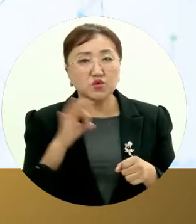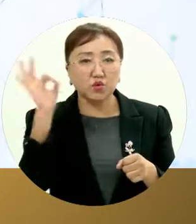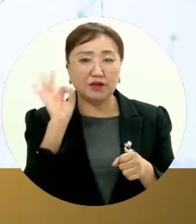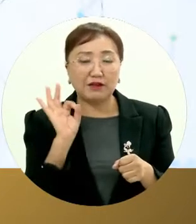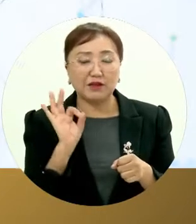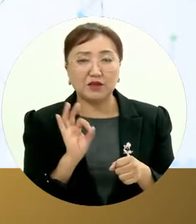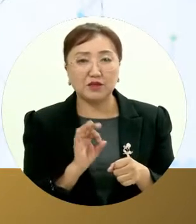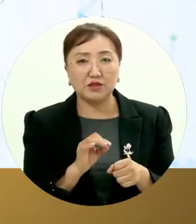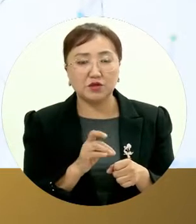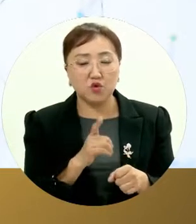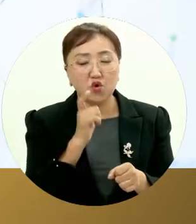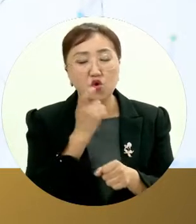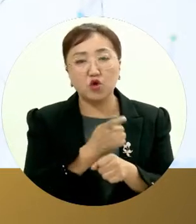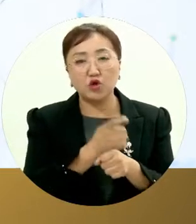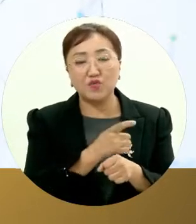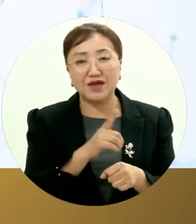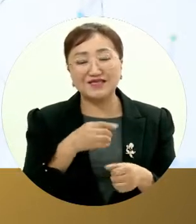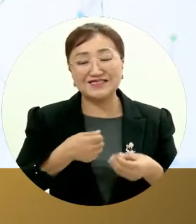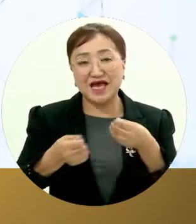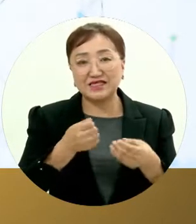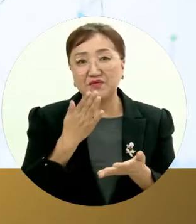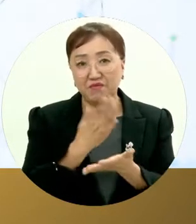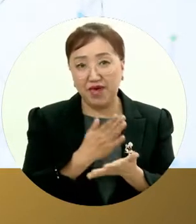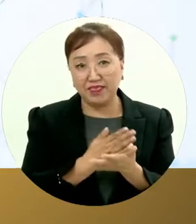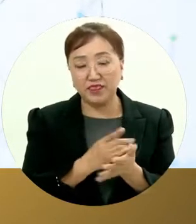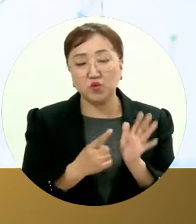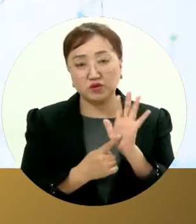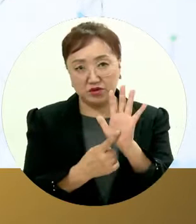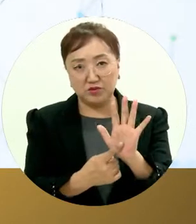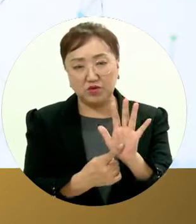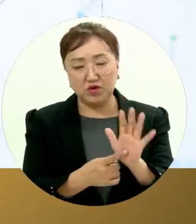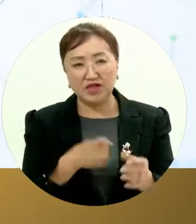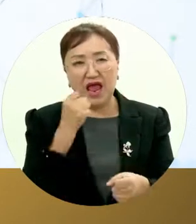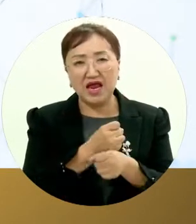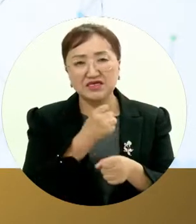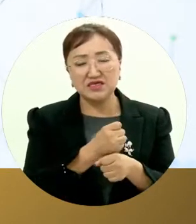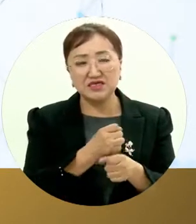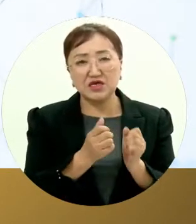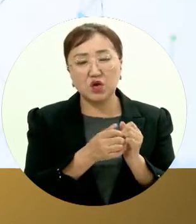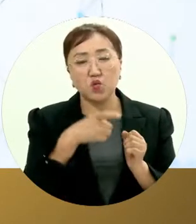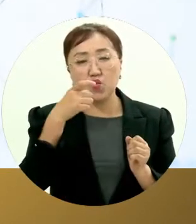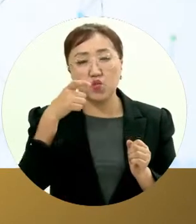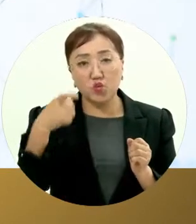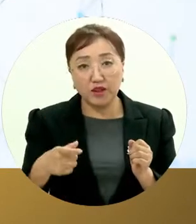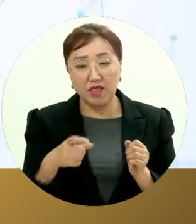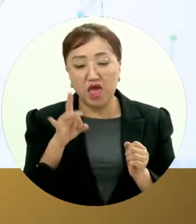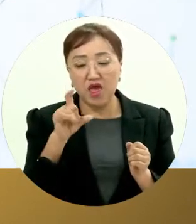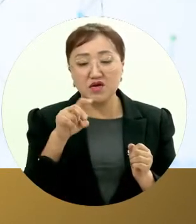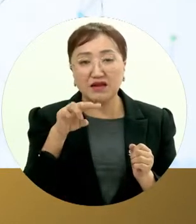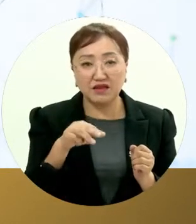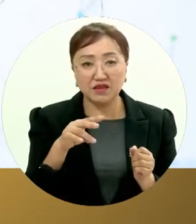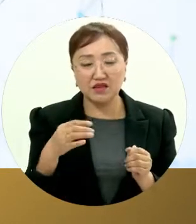зах зээл дээрх мөчлөгт үзэгдэл бөгөөд ажиллах хүчний эрэлтээс нийлүүлэлт нь